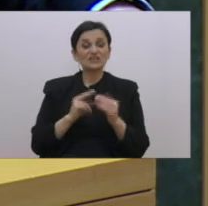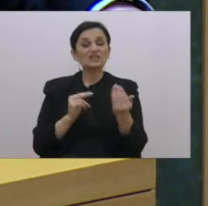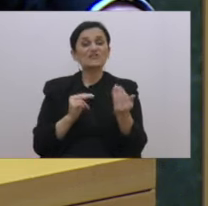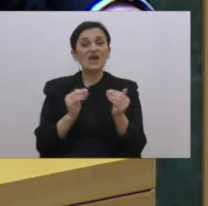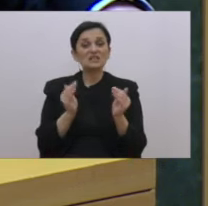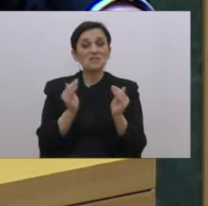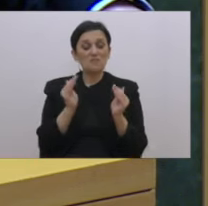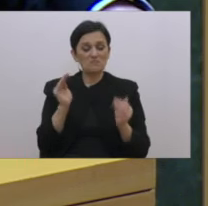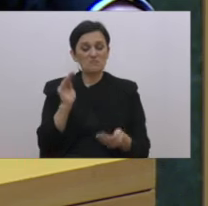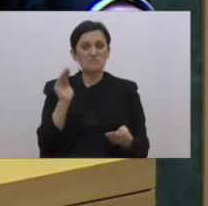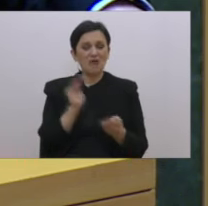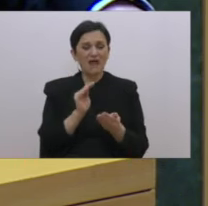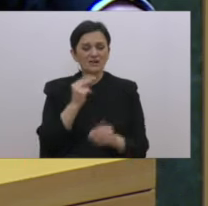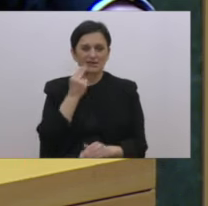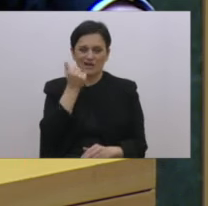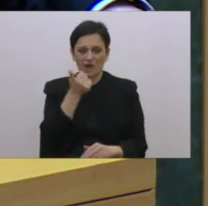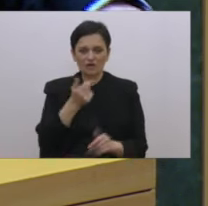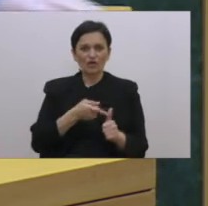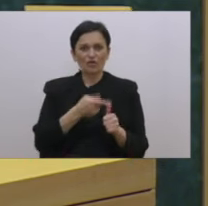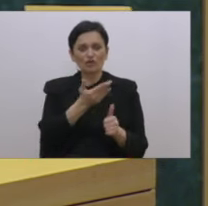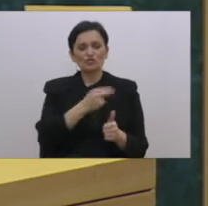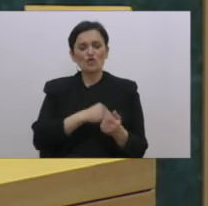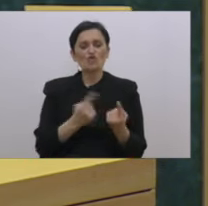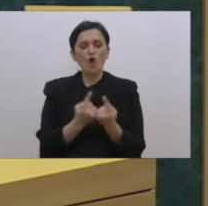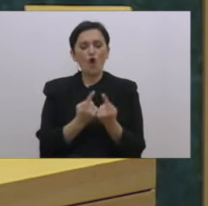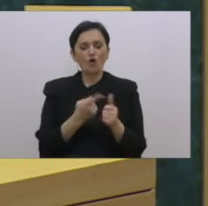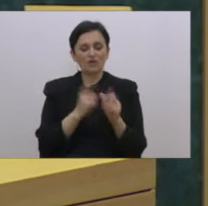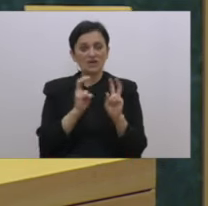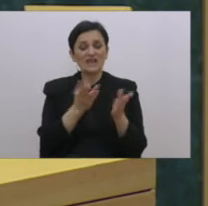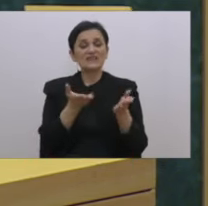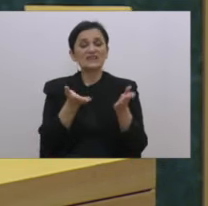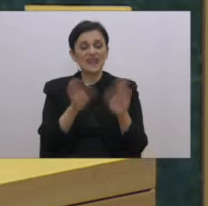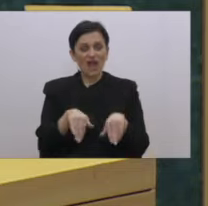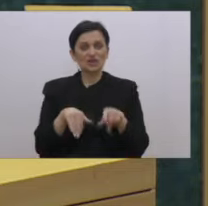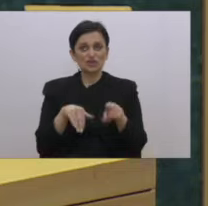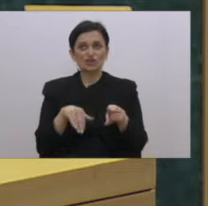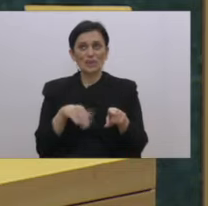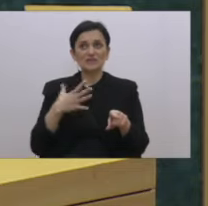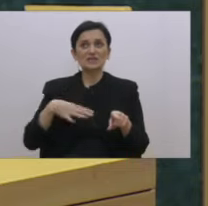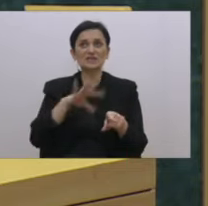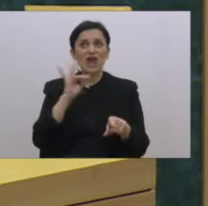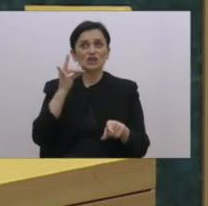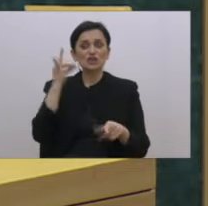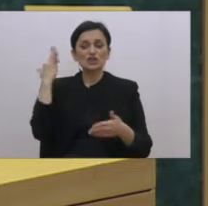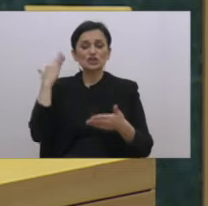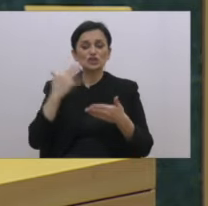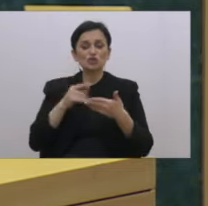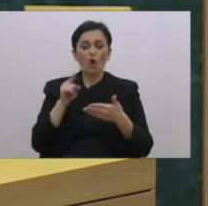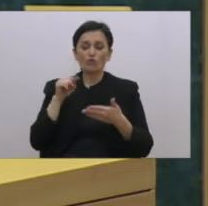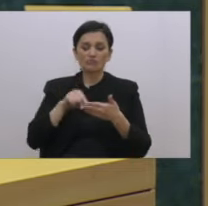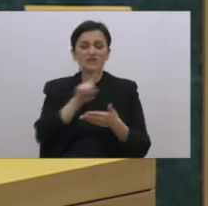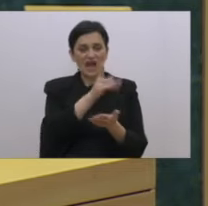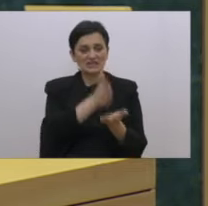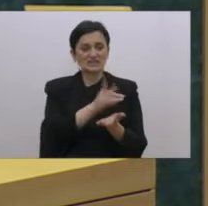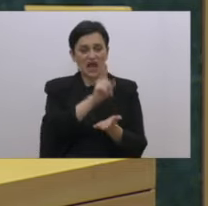პატარა კაცობაც, თქვენი ეგრეთ წოდებული კოლეგიალობაც და დარჩებით საქართველოს ისტორიაში იმათ, რაც ხართ და